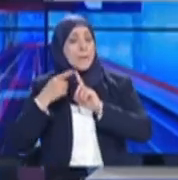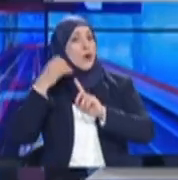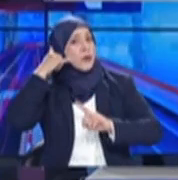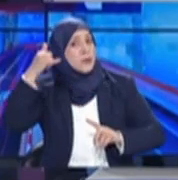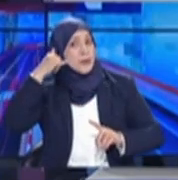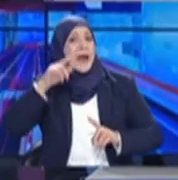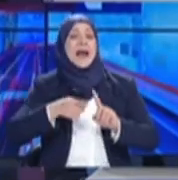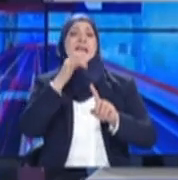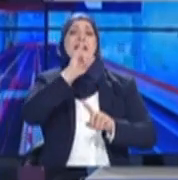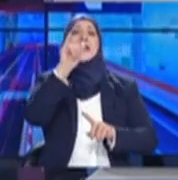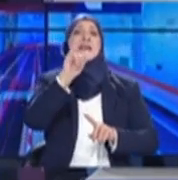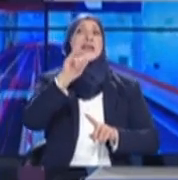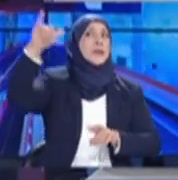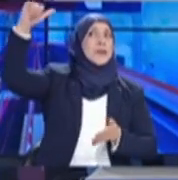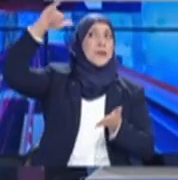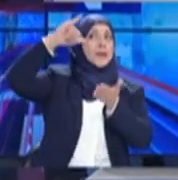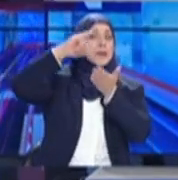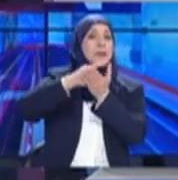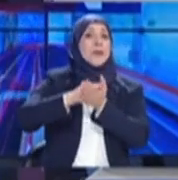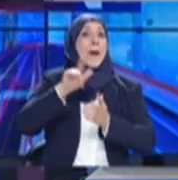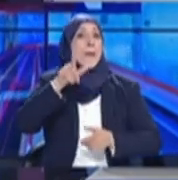من مكان موضوع